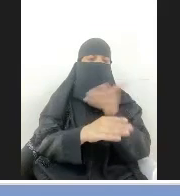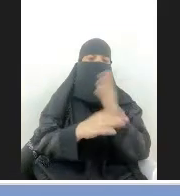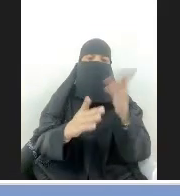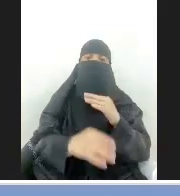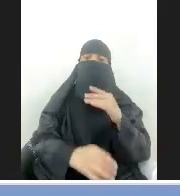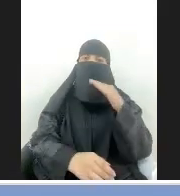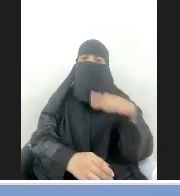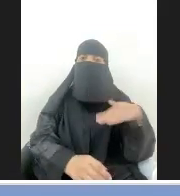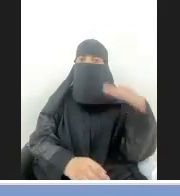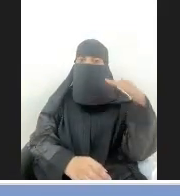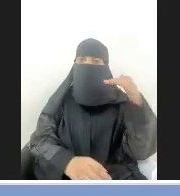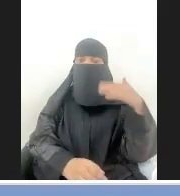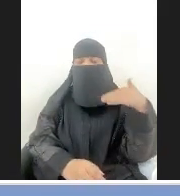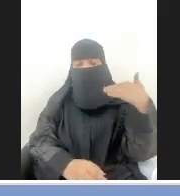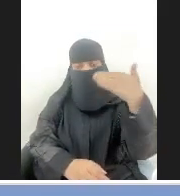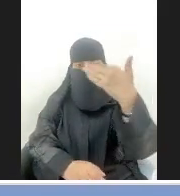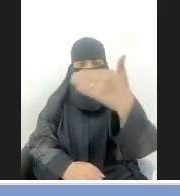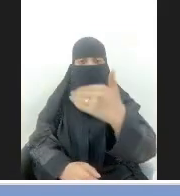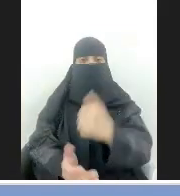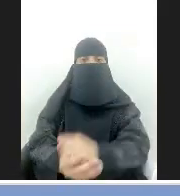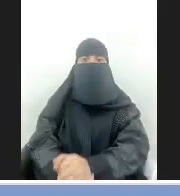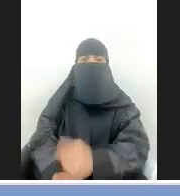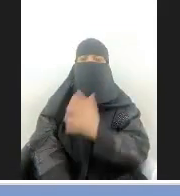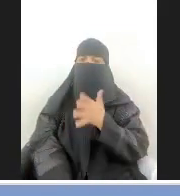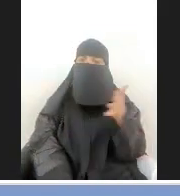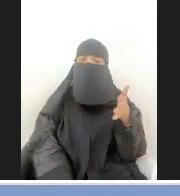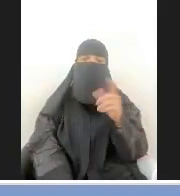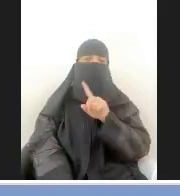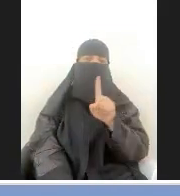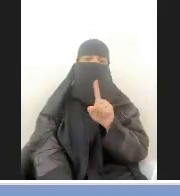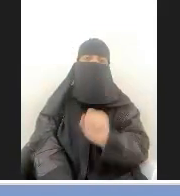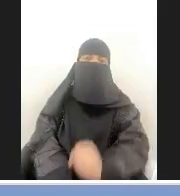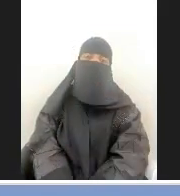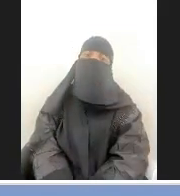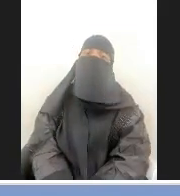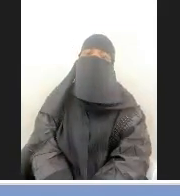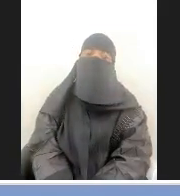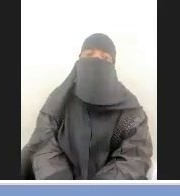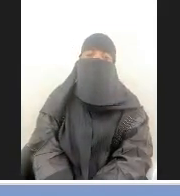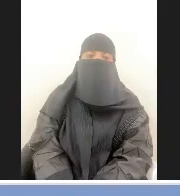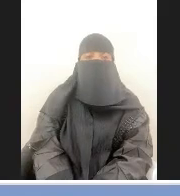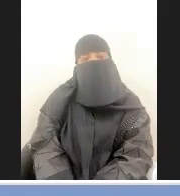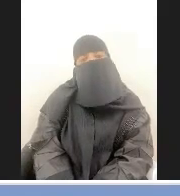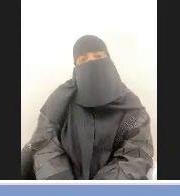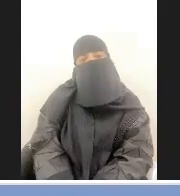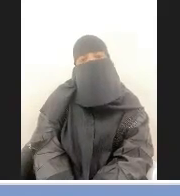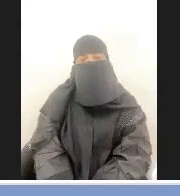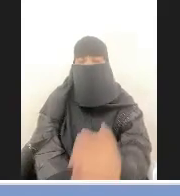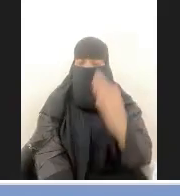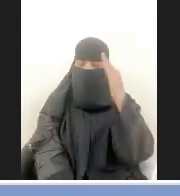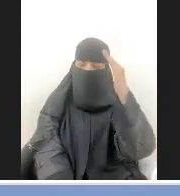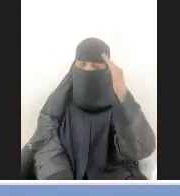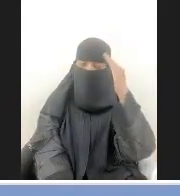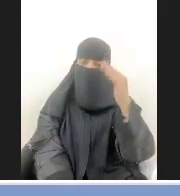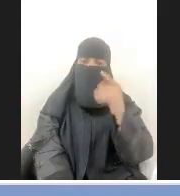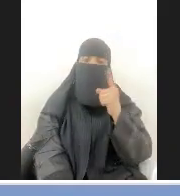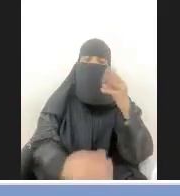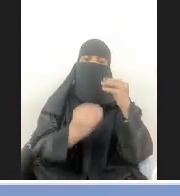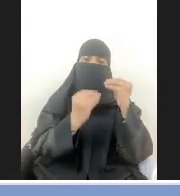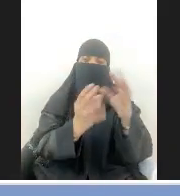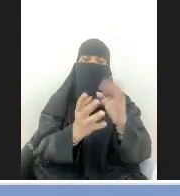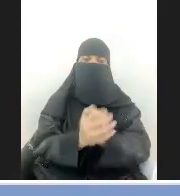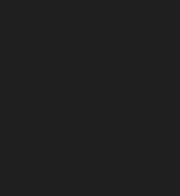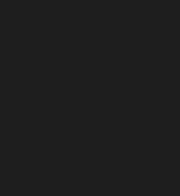المتقدمة. يعطيك العافية دكتورة، يعطيك العافية، شكرا لك. السؤال الأخير اللي تبقى